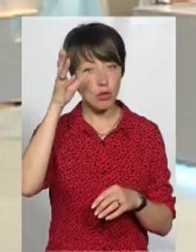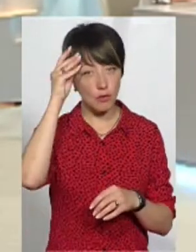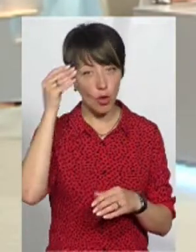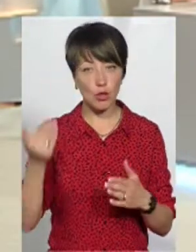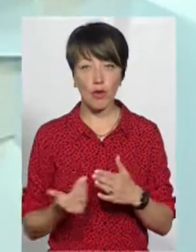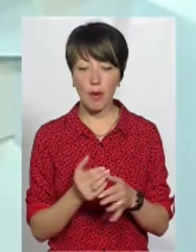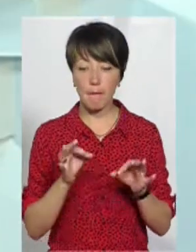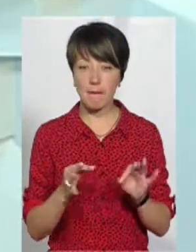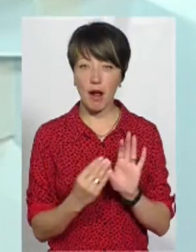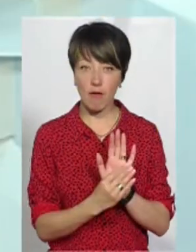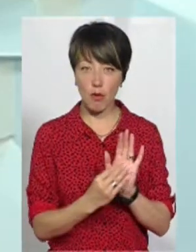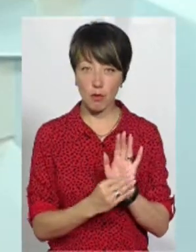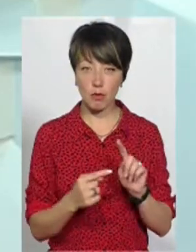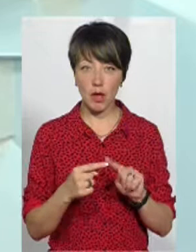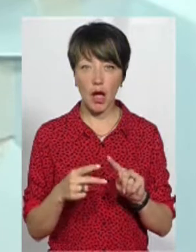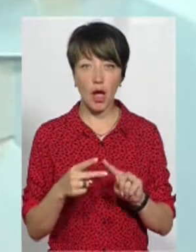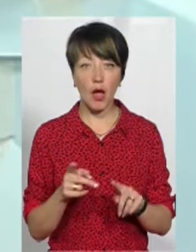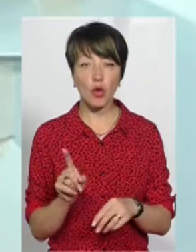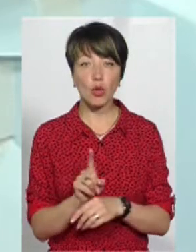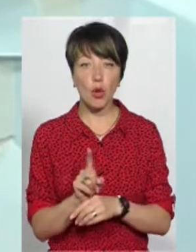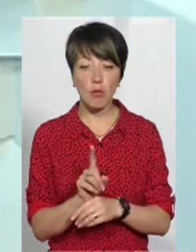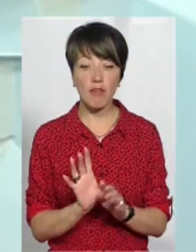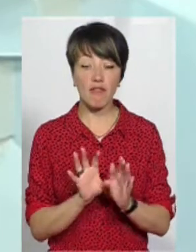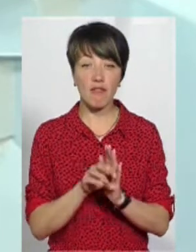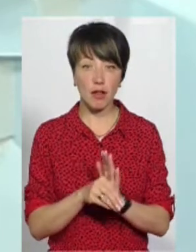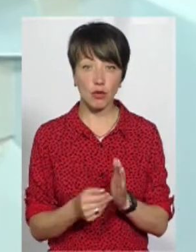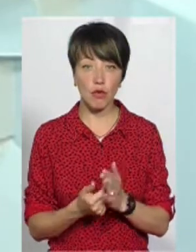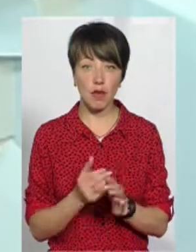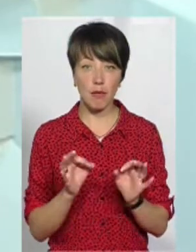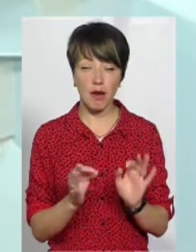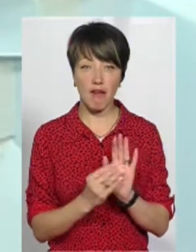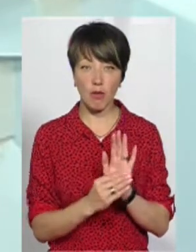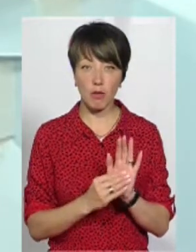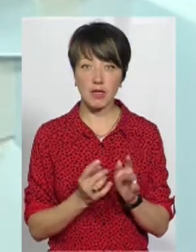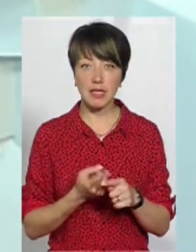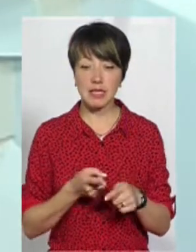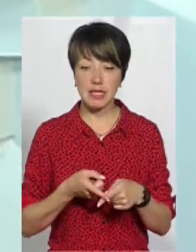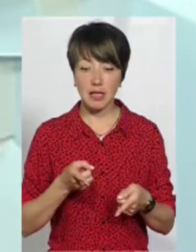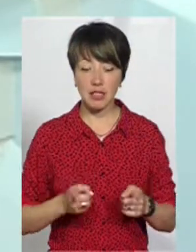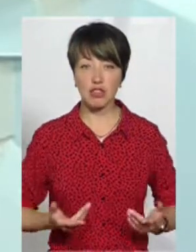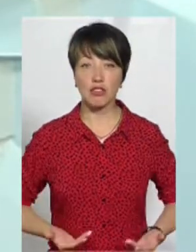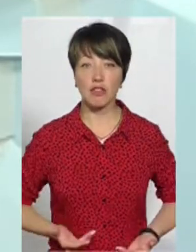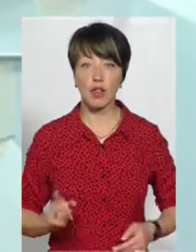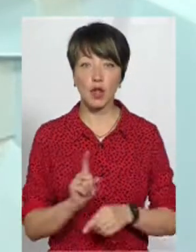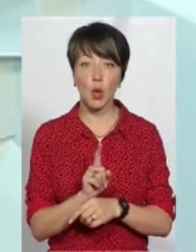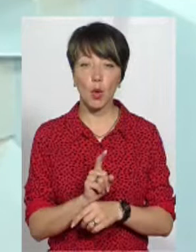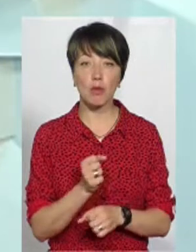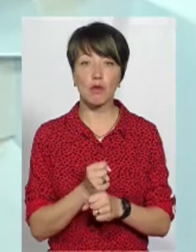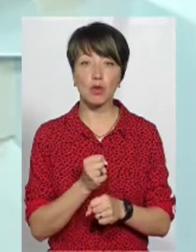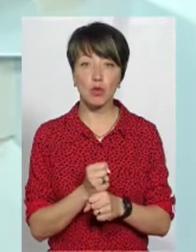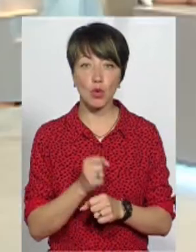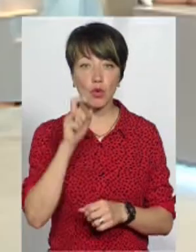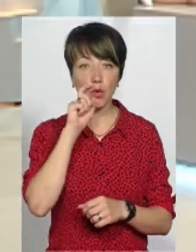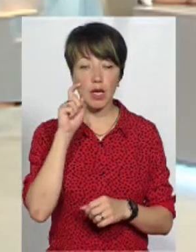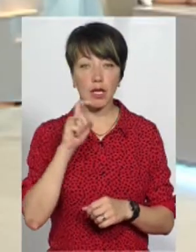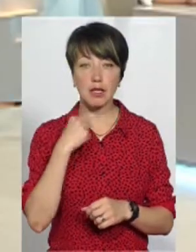правописом. Це по-перше. А по-друге, ті норми, які введені в новий правопис, це вже живі норми, які функціонують